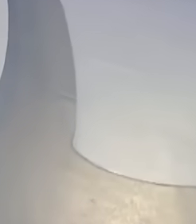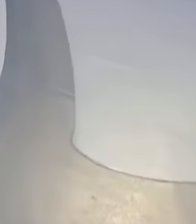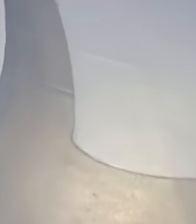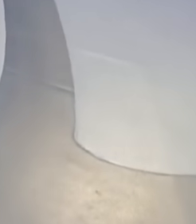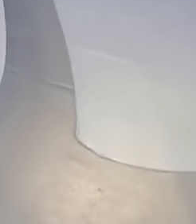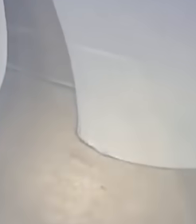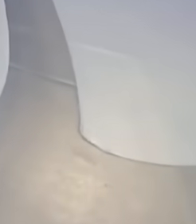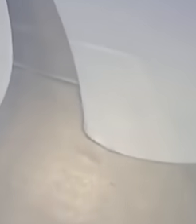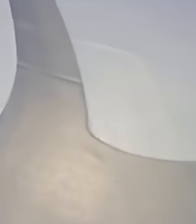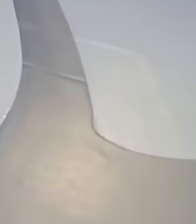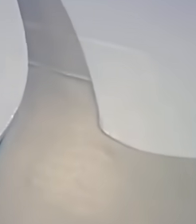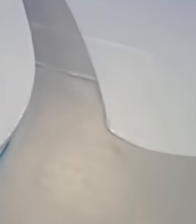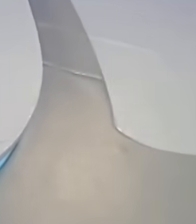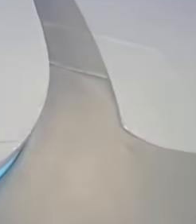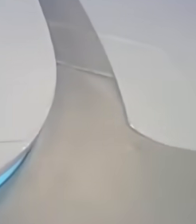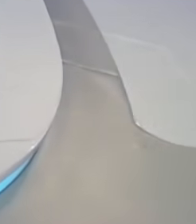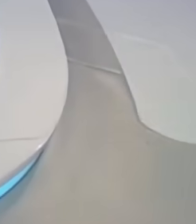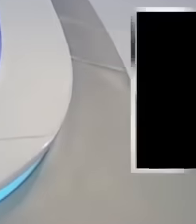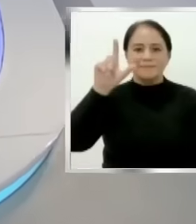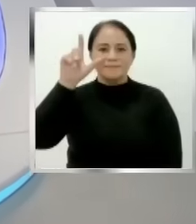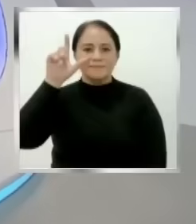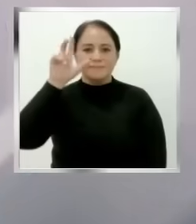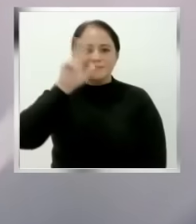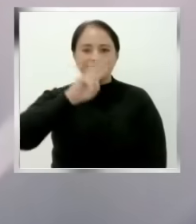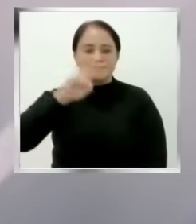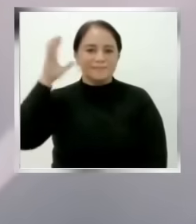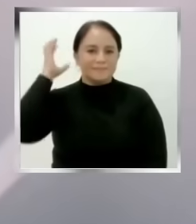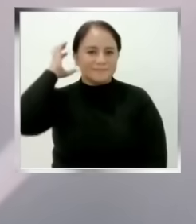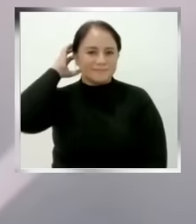Magandang gabi po, Luzon, Visayas at Mindanao.